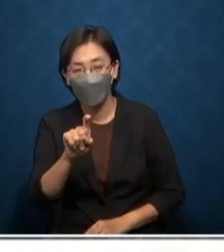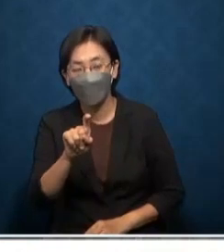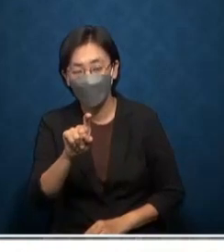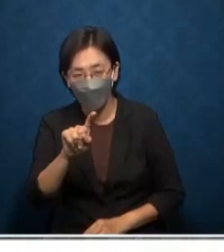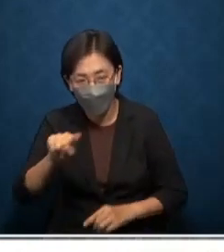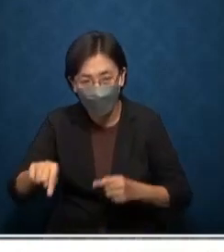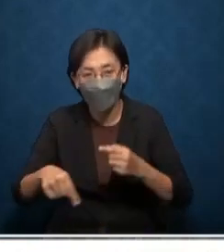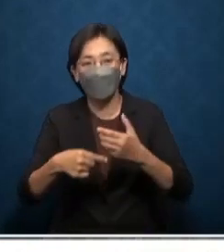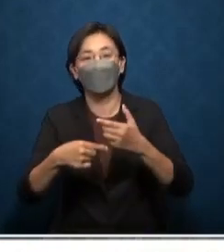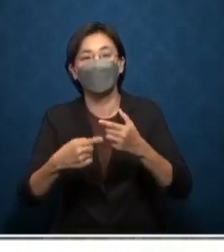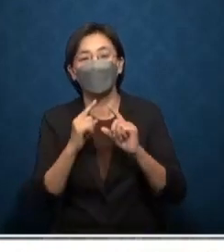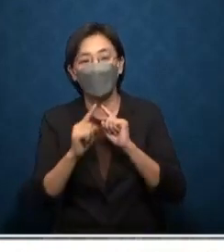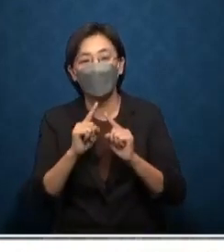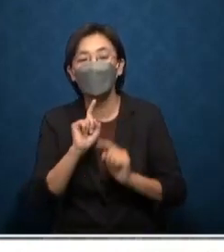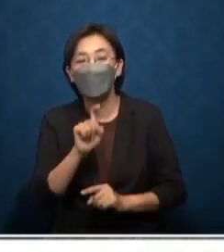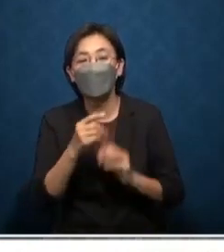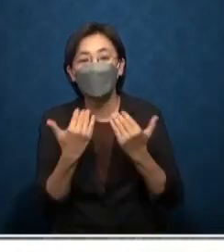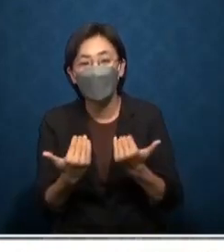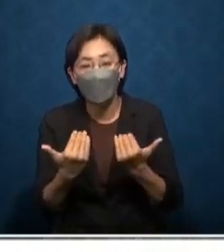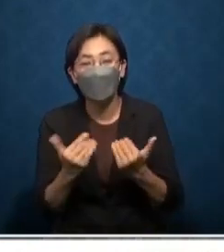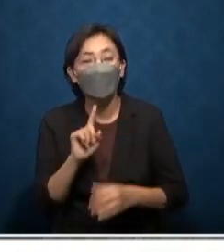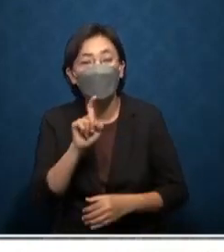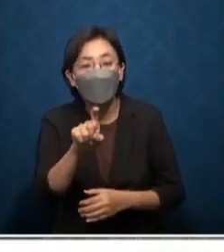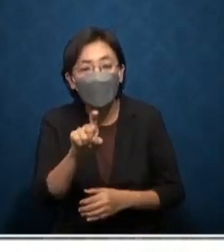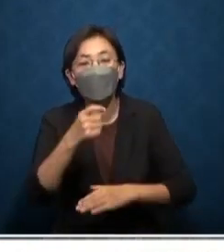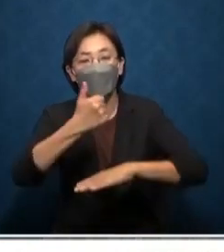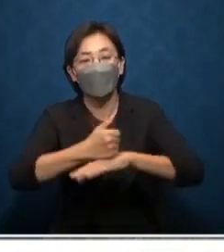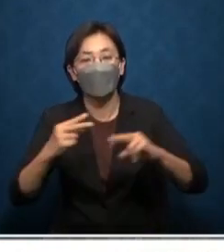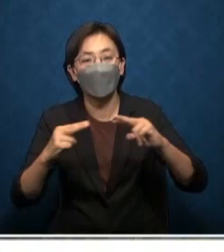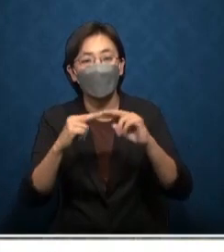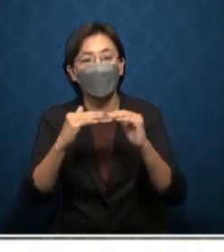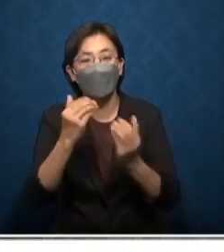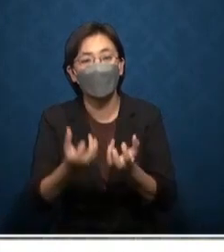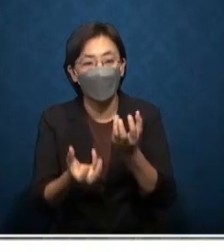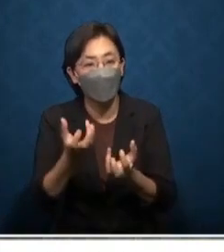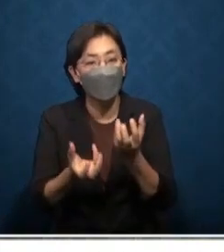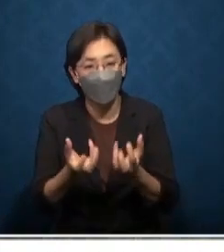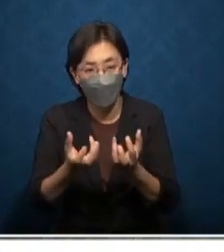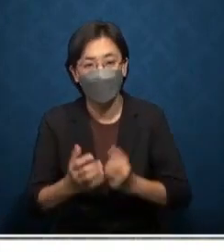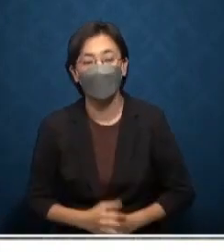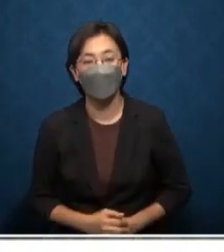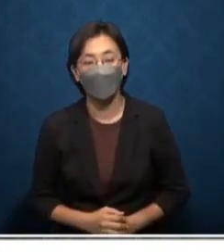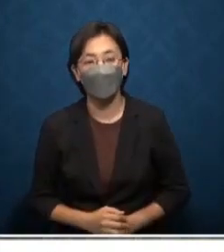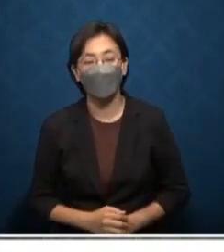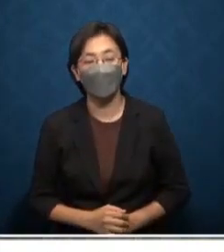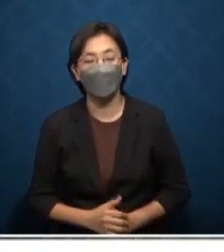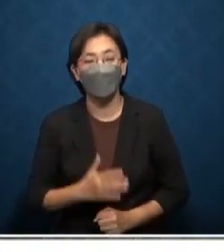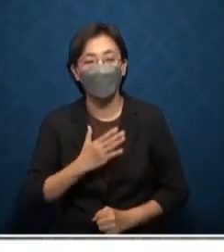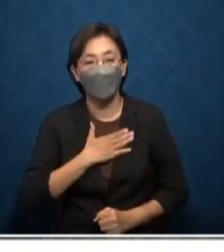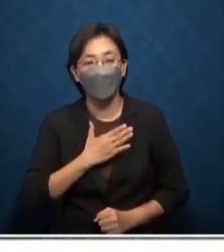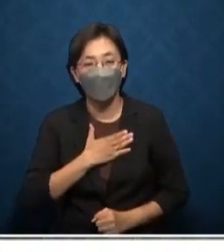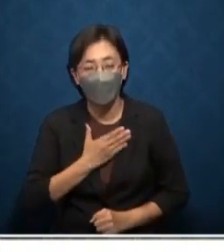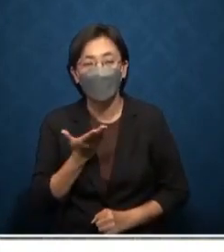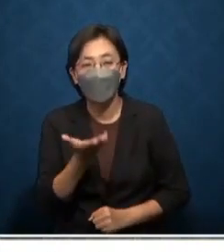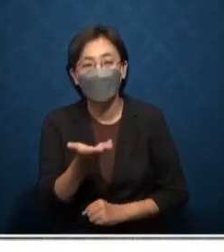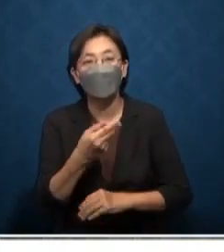ามท่านรฐมนตรี ว่าการกระส่วงยุติธรมแต่ใเบื้องต้นก็ผมขออนุญาตต่อท่าน